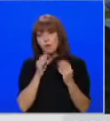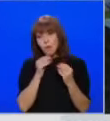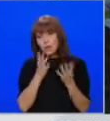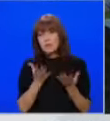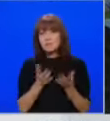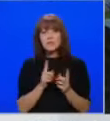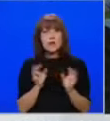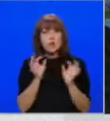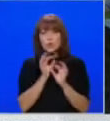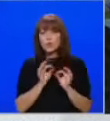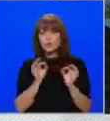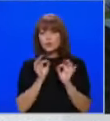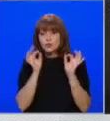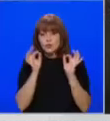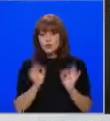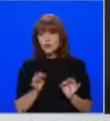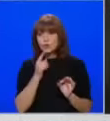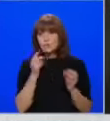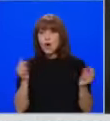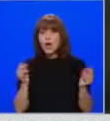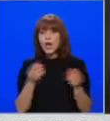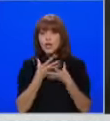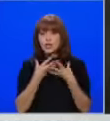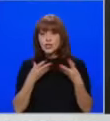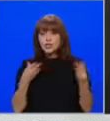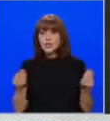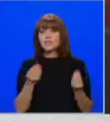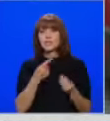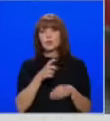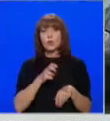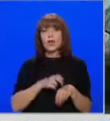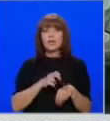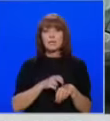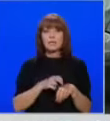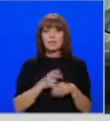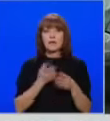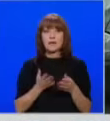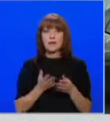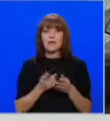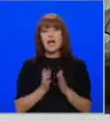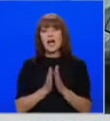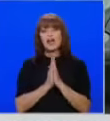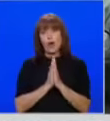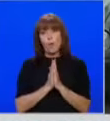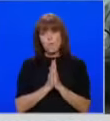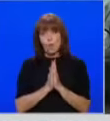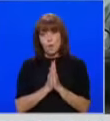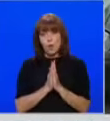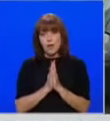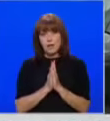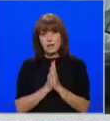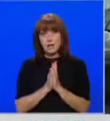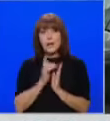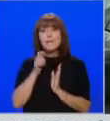нищо конкретно по изчезването на Димитър. Изглежда се, видимо, стресиран и плашен. И да го помоля